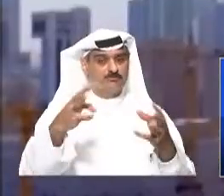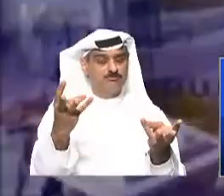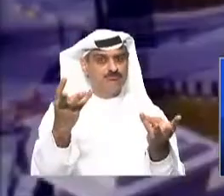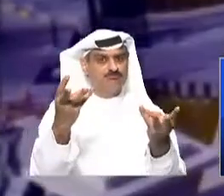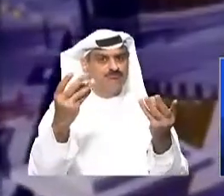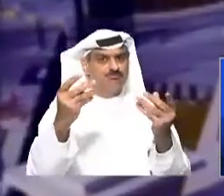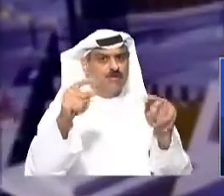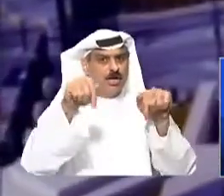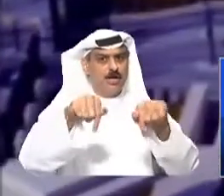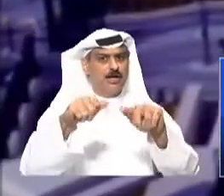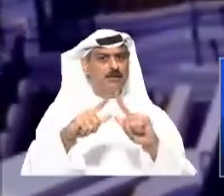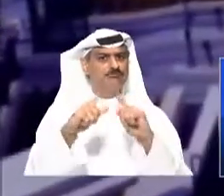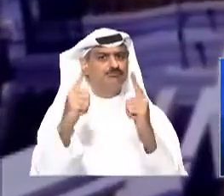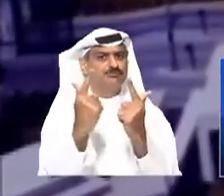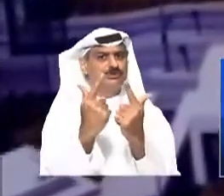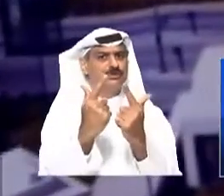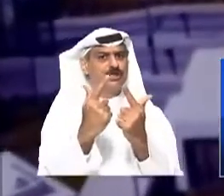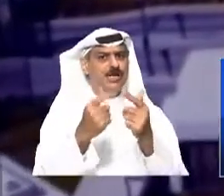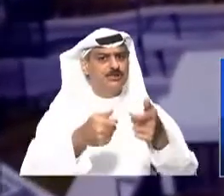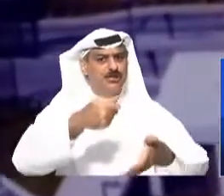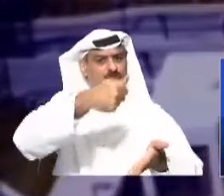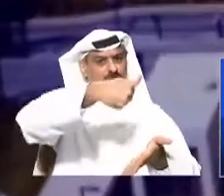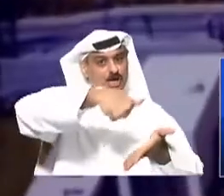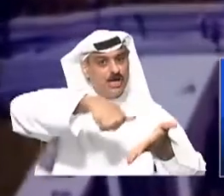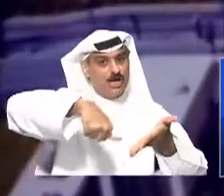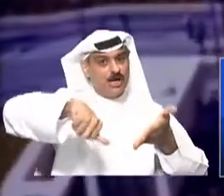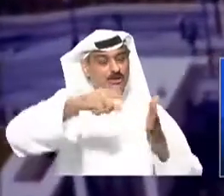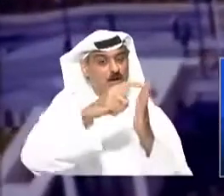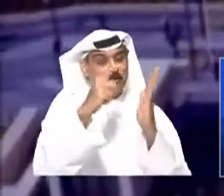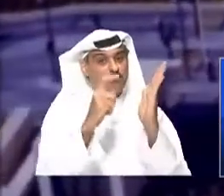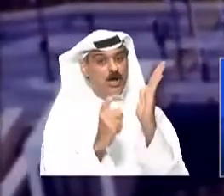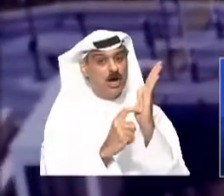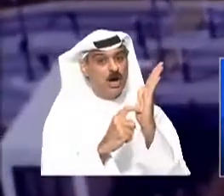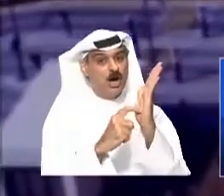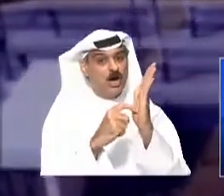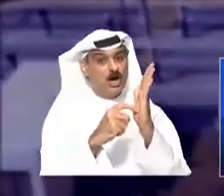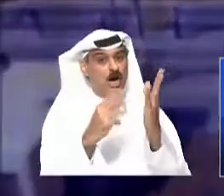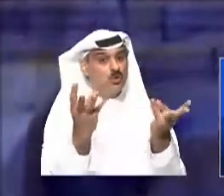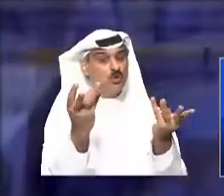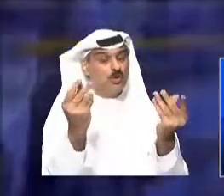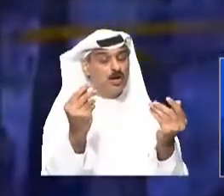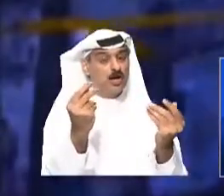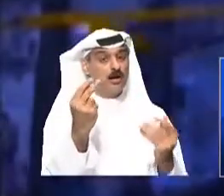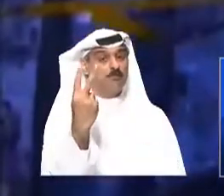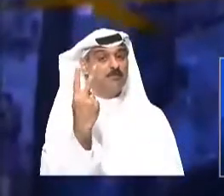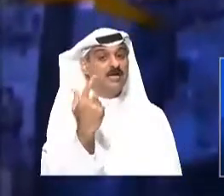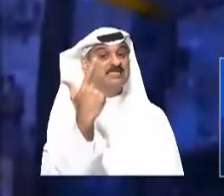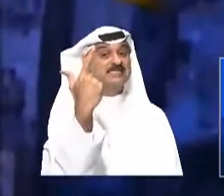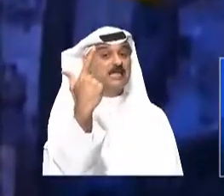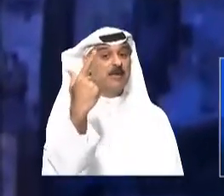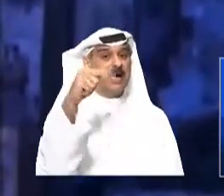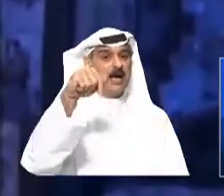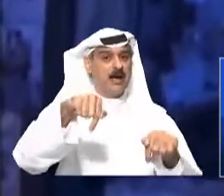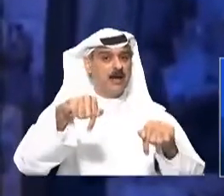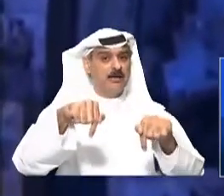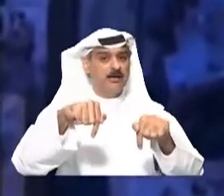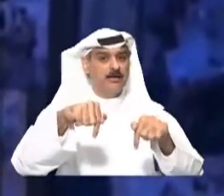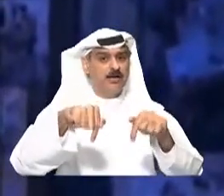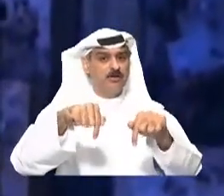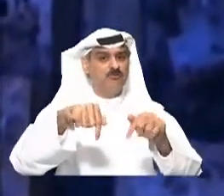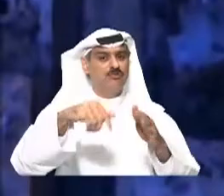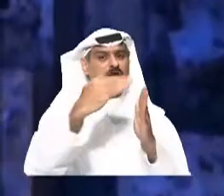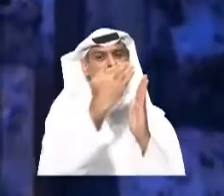نشرة اكتتاب وفقا لأحكام القانون رقم 7 لعام 2010 ولائحته التنفيذية